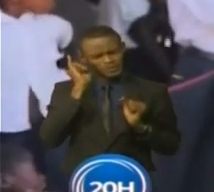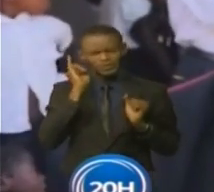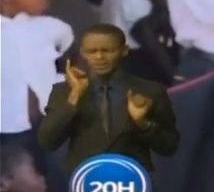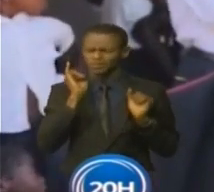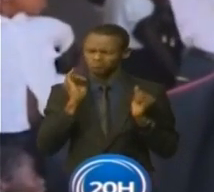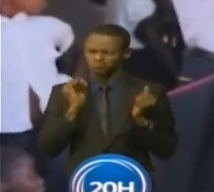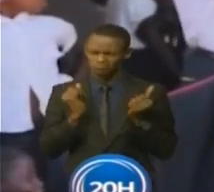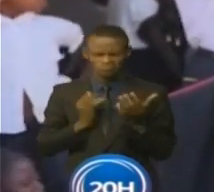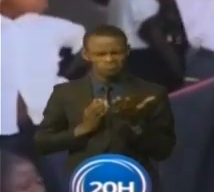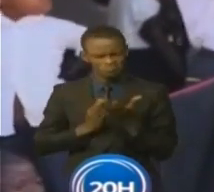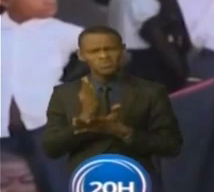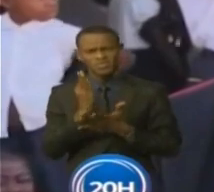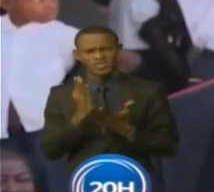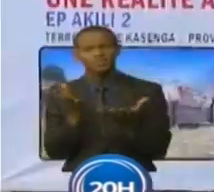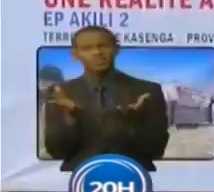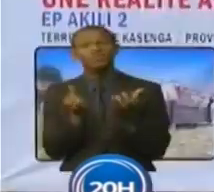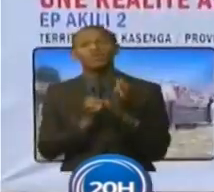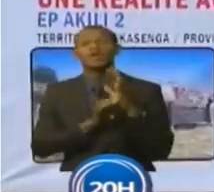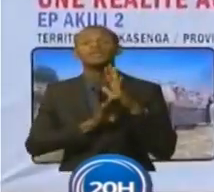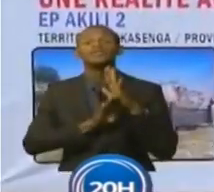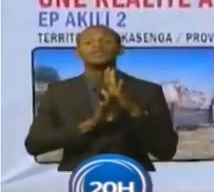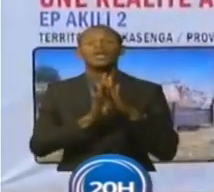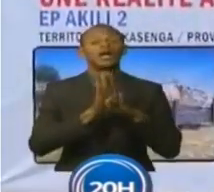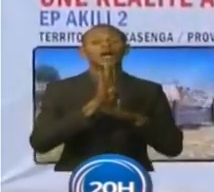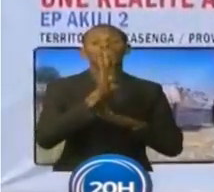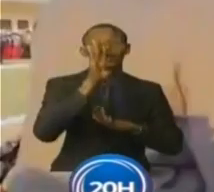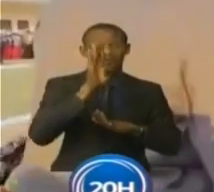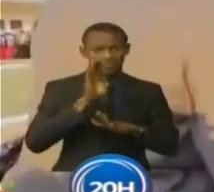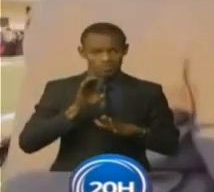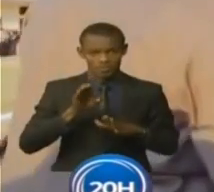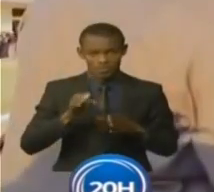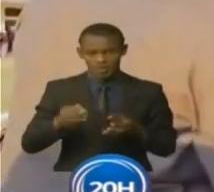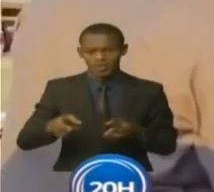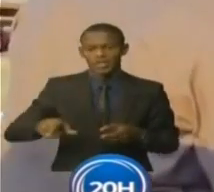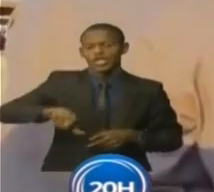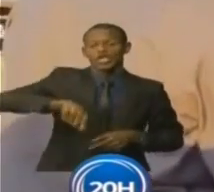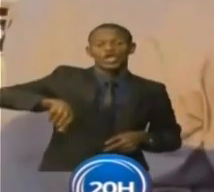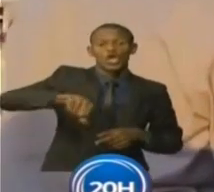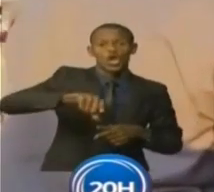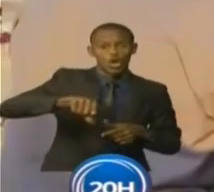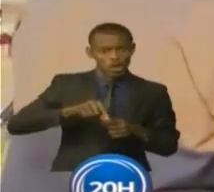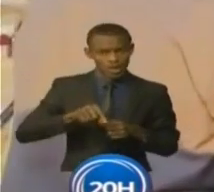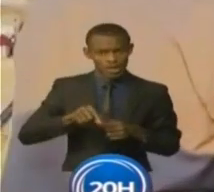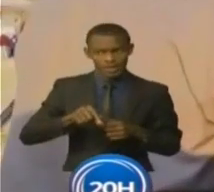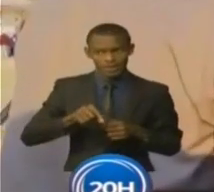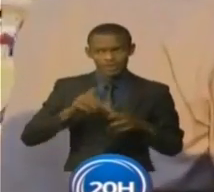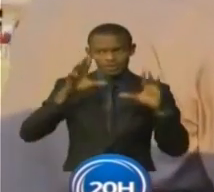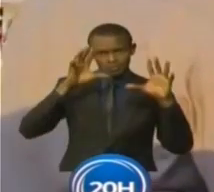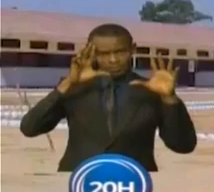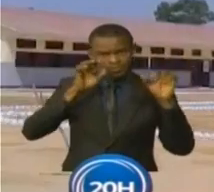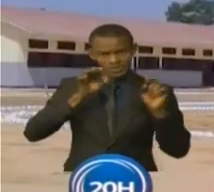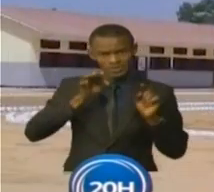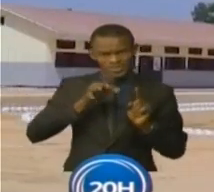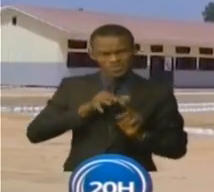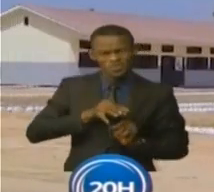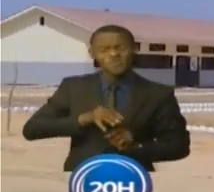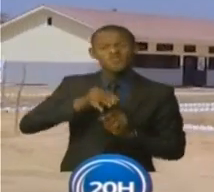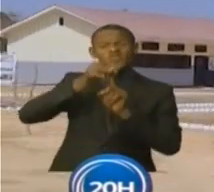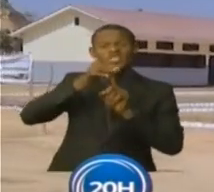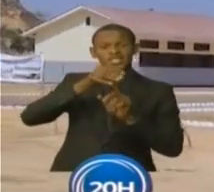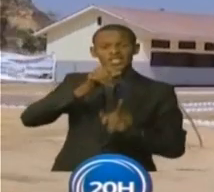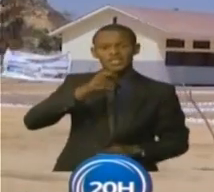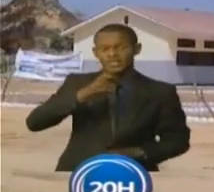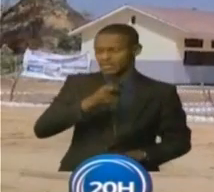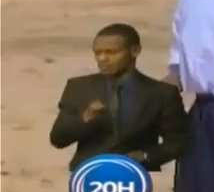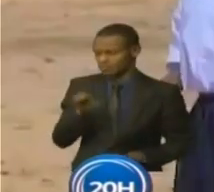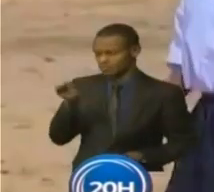c'est fort venant de lui. Avec cette remise officielle, le lundi 3 octobre 2023, toutes les écoles construites